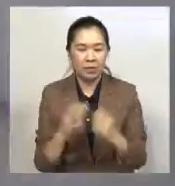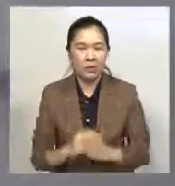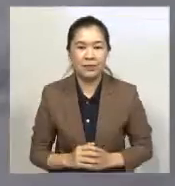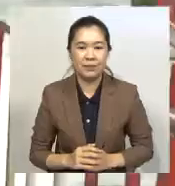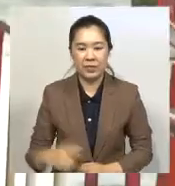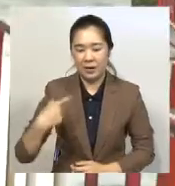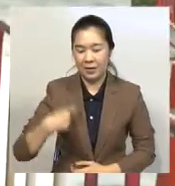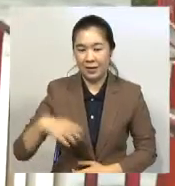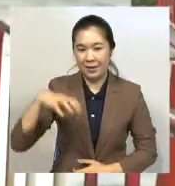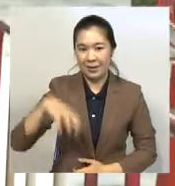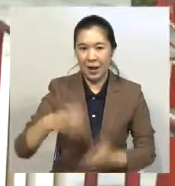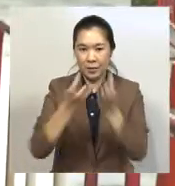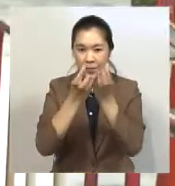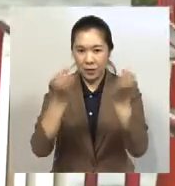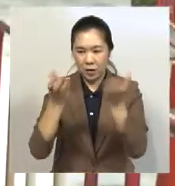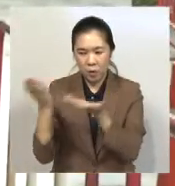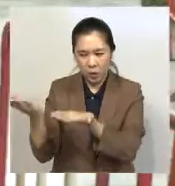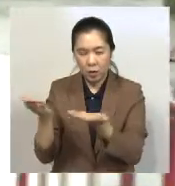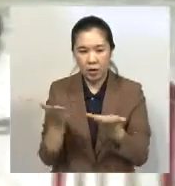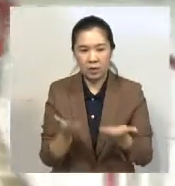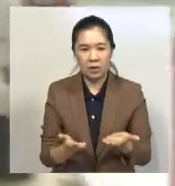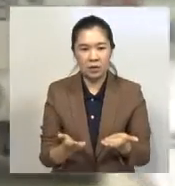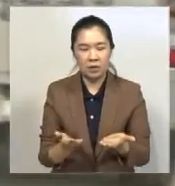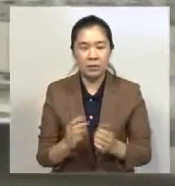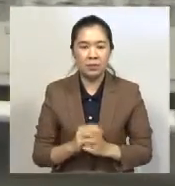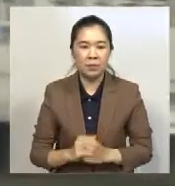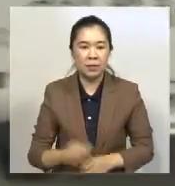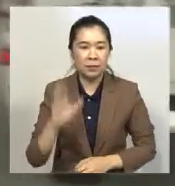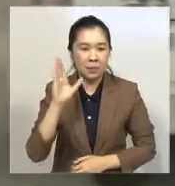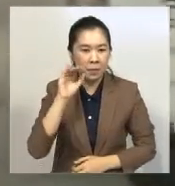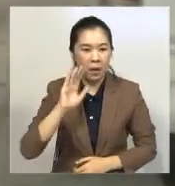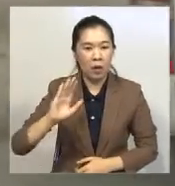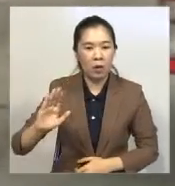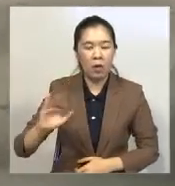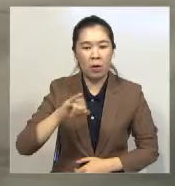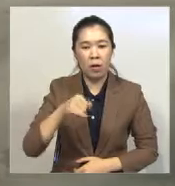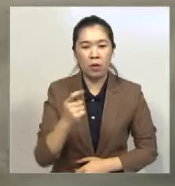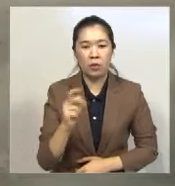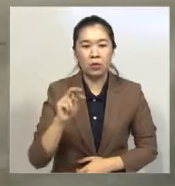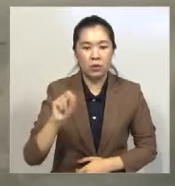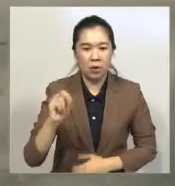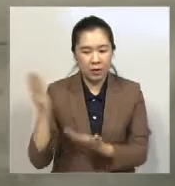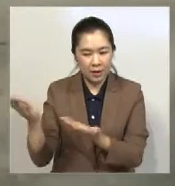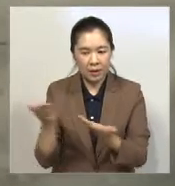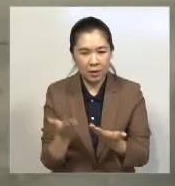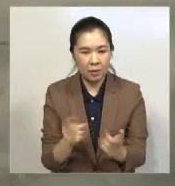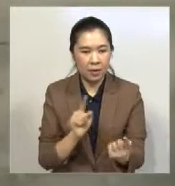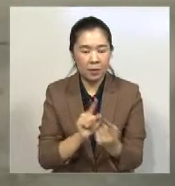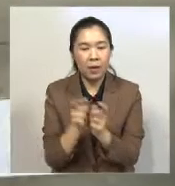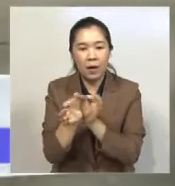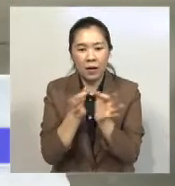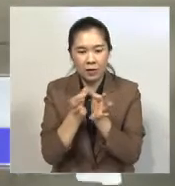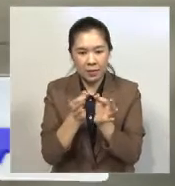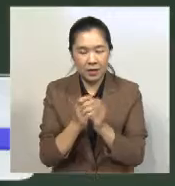ซึ่งศาลรัฐธรรมนูญได้เชิญนายโกวิทวงสุรวัฒน์บิดาของนายจอห์นวินยูเข้ามาชี้แจงข้อเท็จจริงนะคะหลังจาก